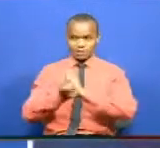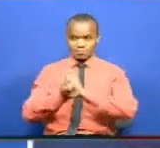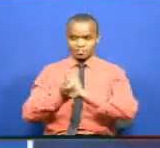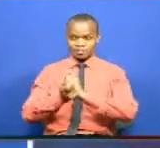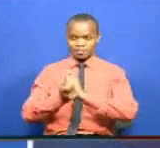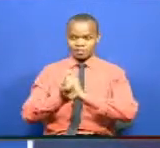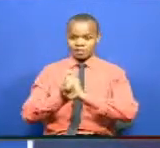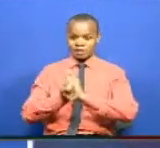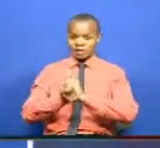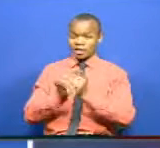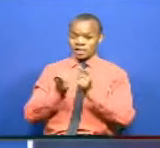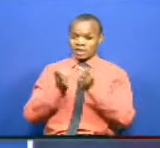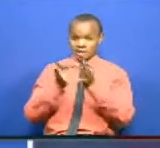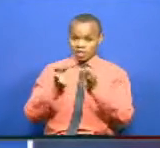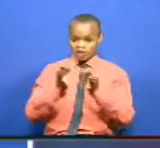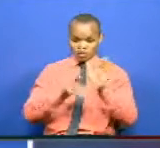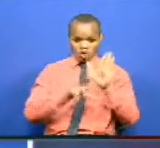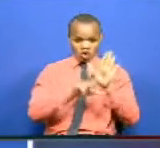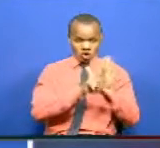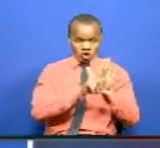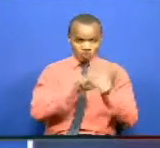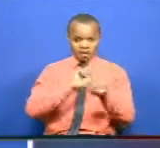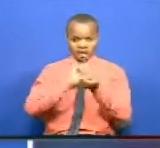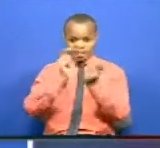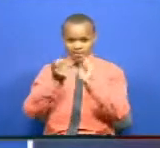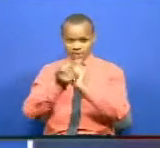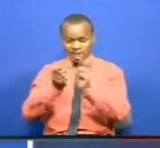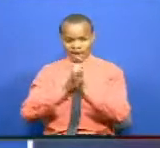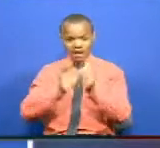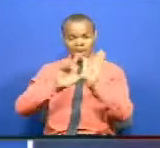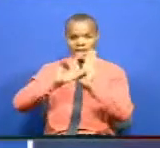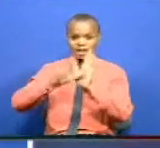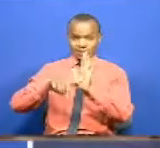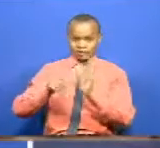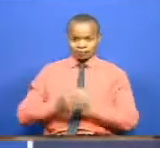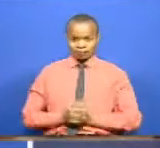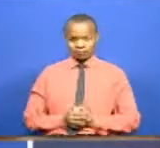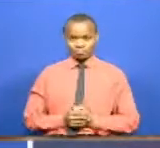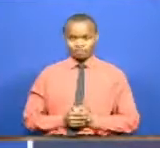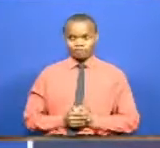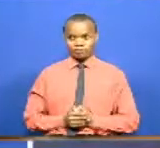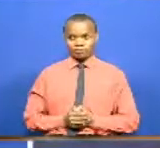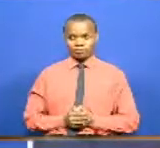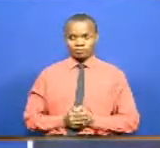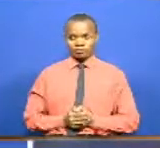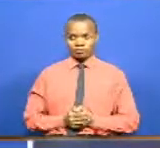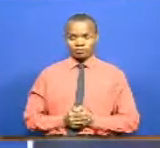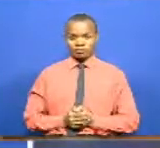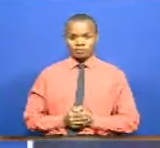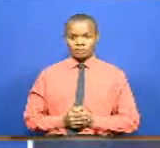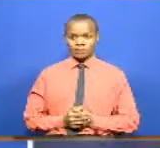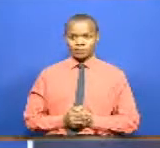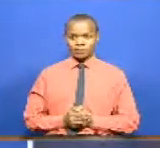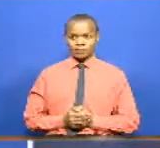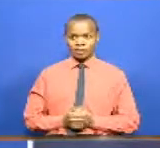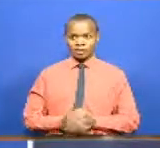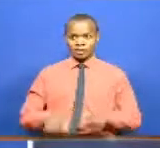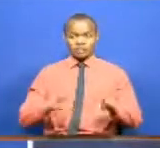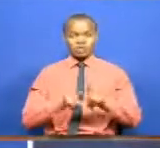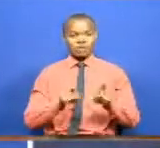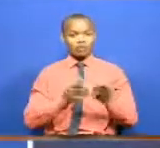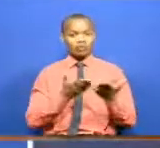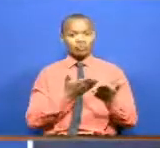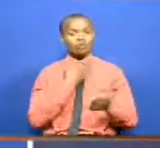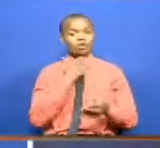ikiwa kuidhinishwa kwa sheria ugavi wa mapato kutacheleweshwa. But on the dice we would like to finish it